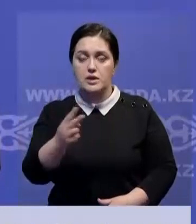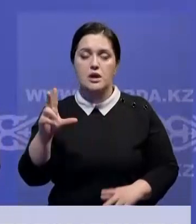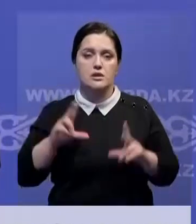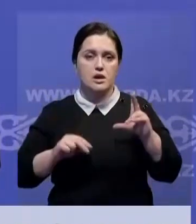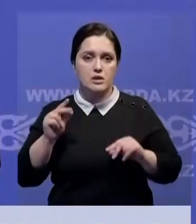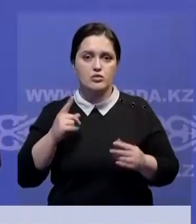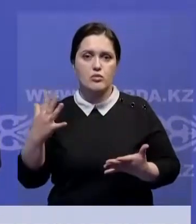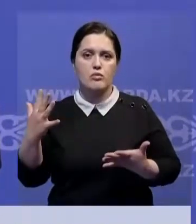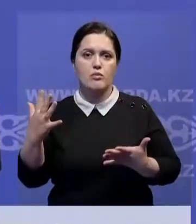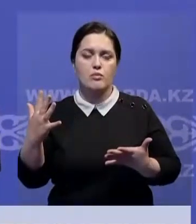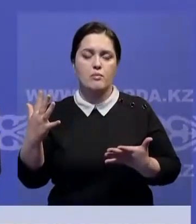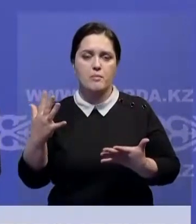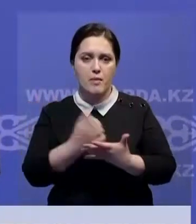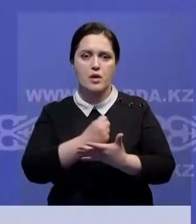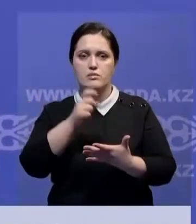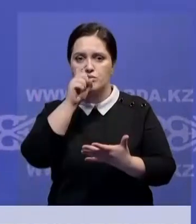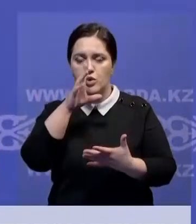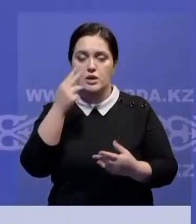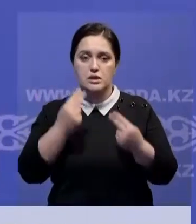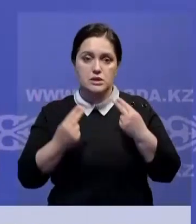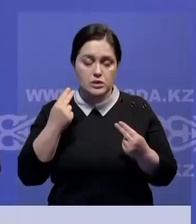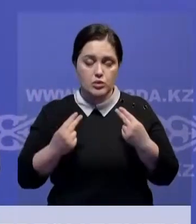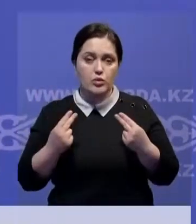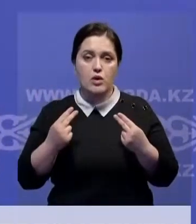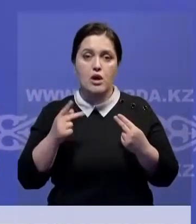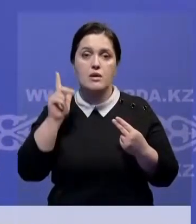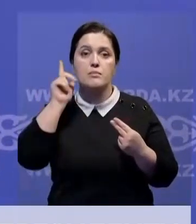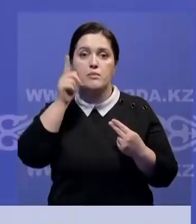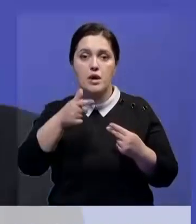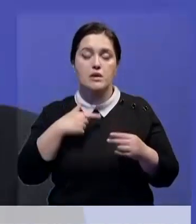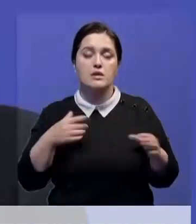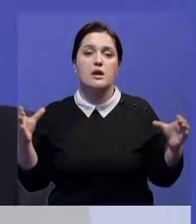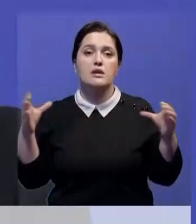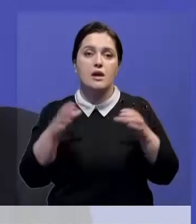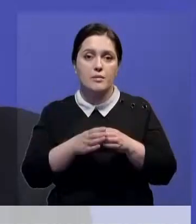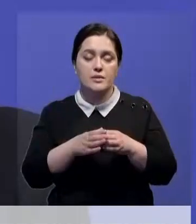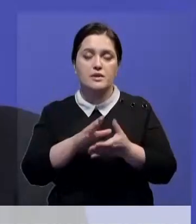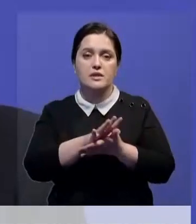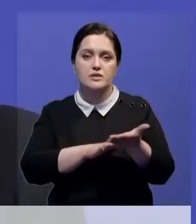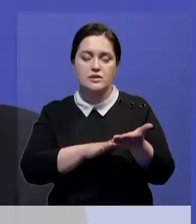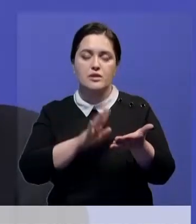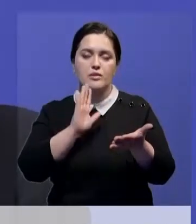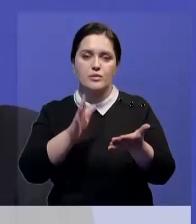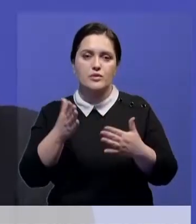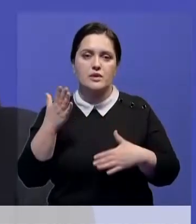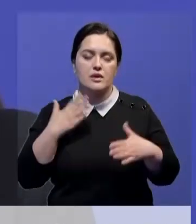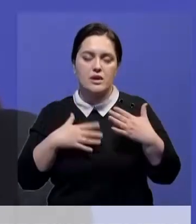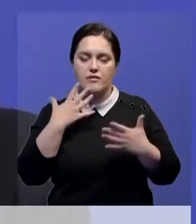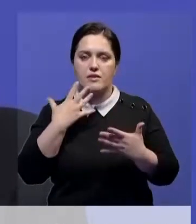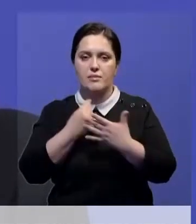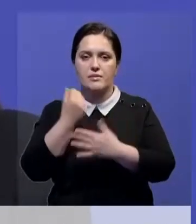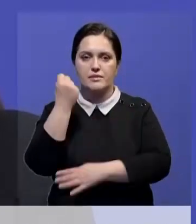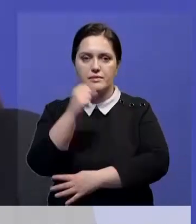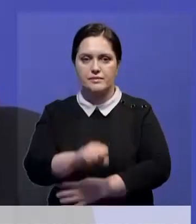получится показать хорошую игру, победить завтра и послезавтра всей нашей командой. В дальнейшем буду продолжать радовать своими